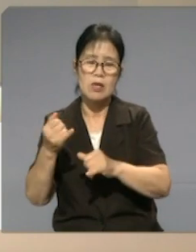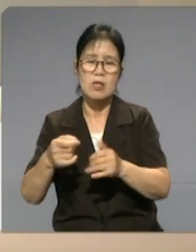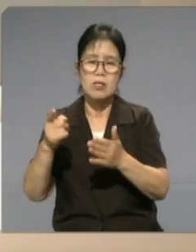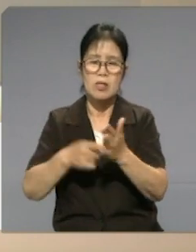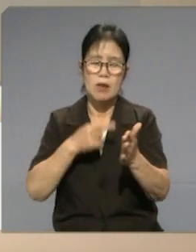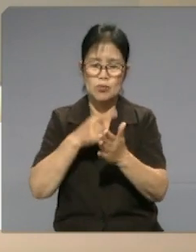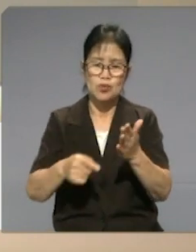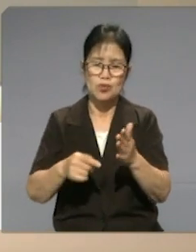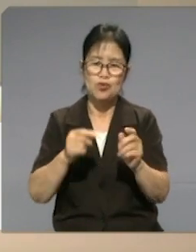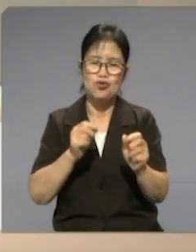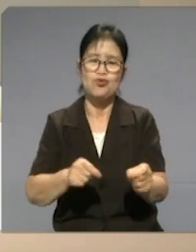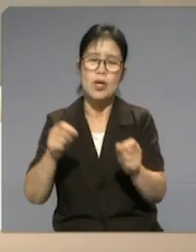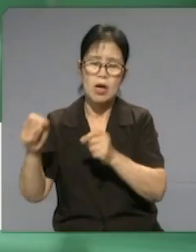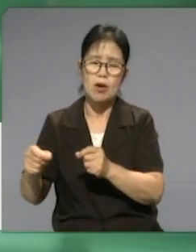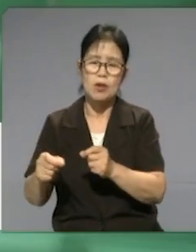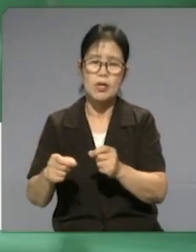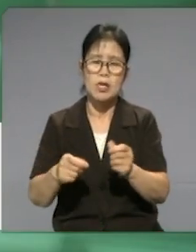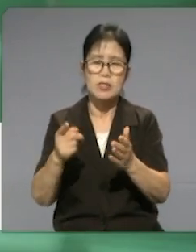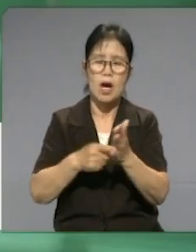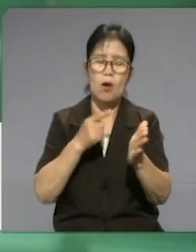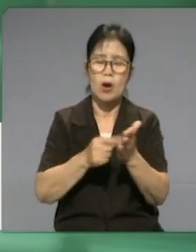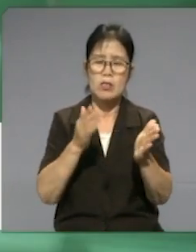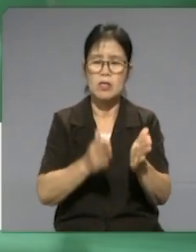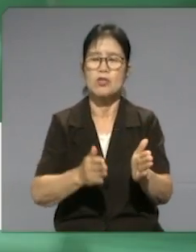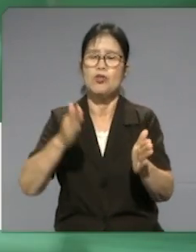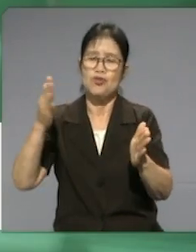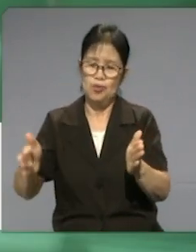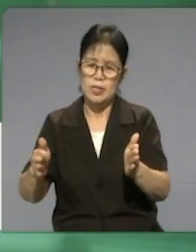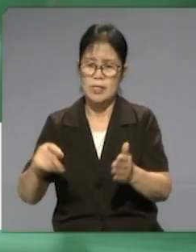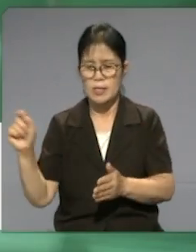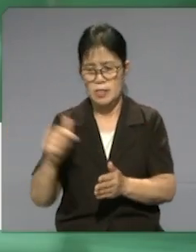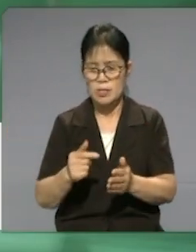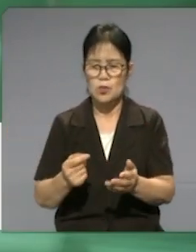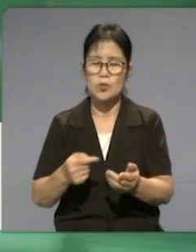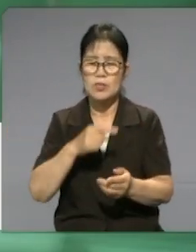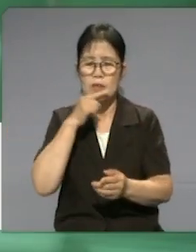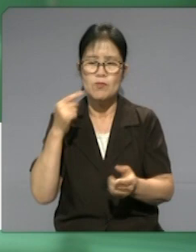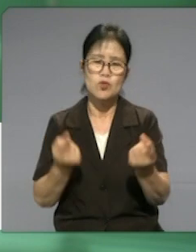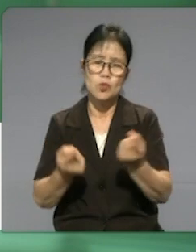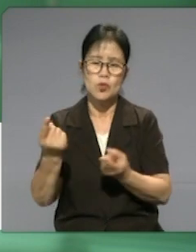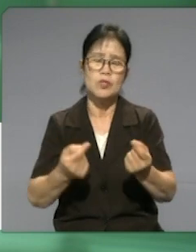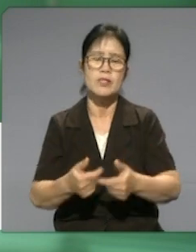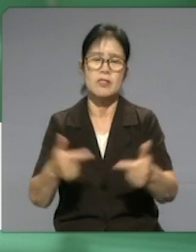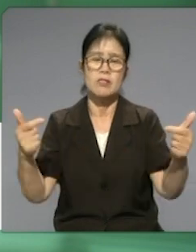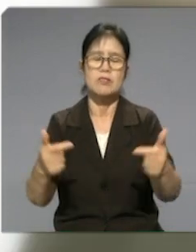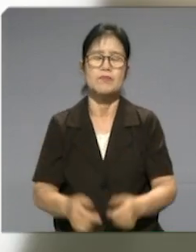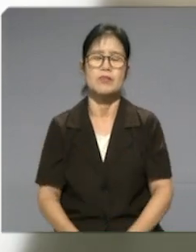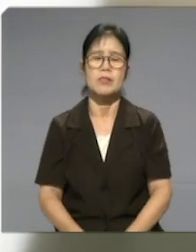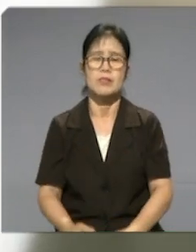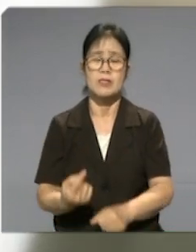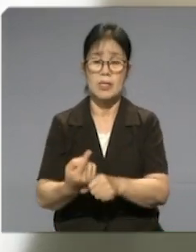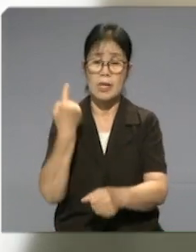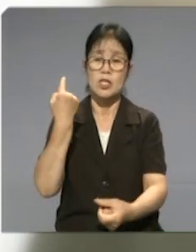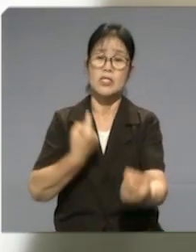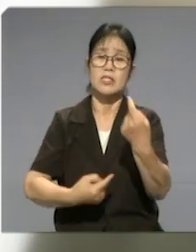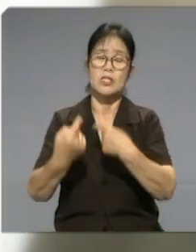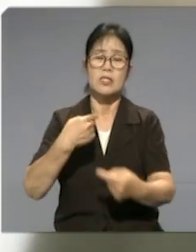유예하거나 상환 기간을 연장해주는 신속 채무조정이 크게 늘었습니다. 지난해